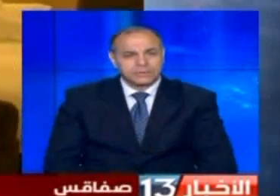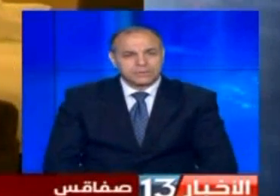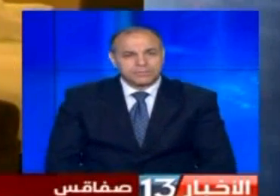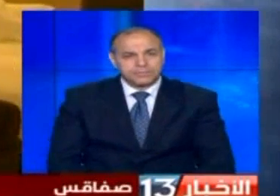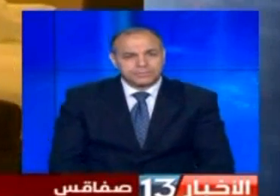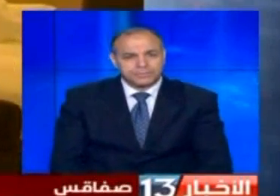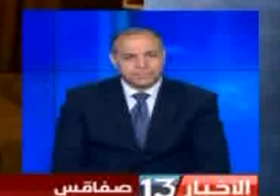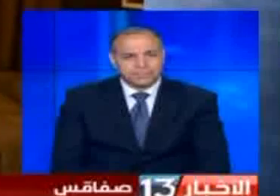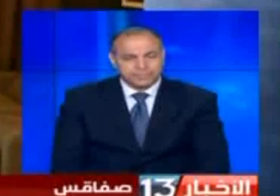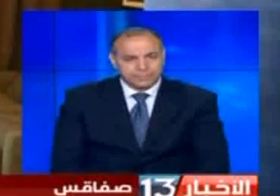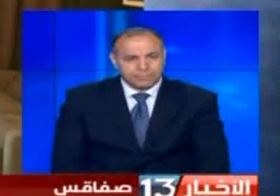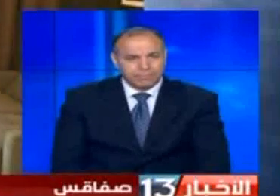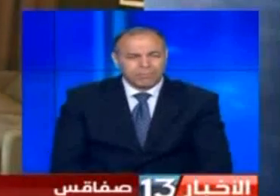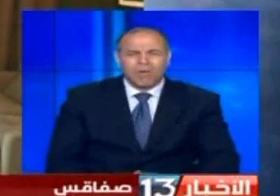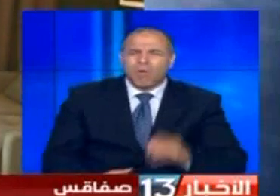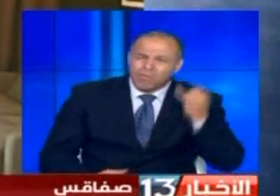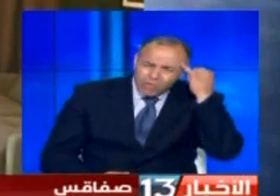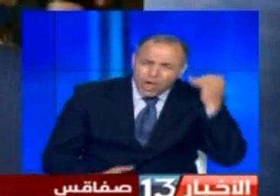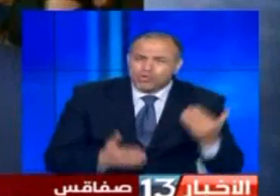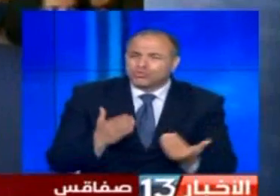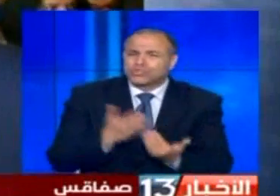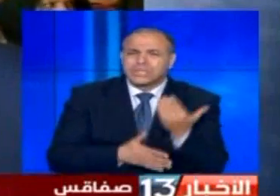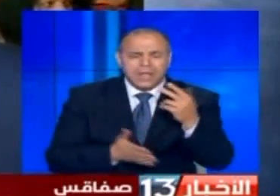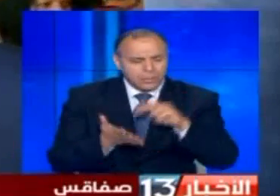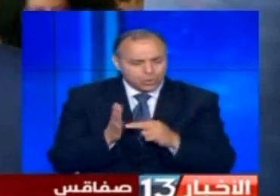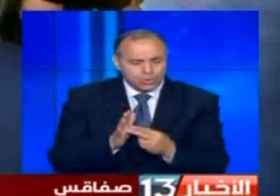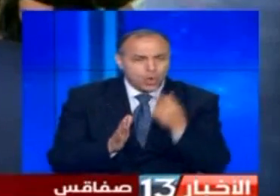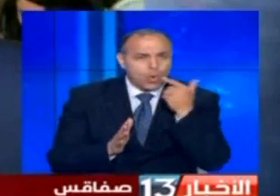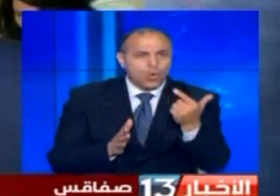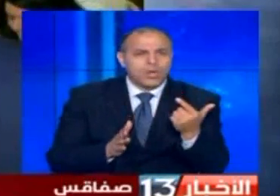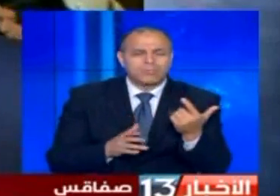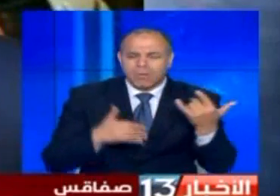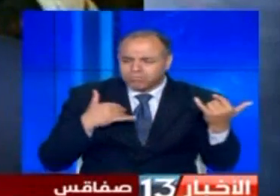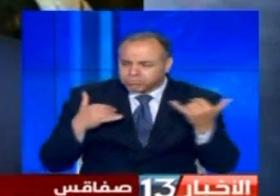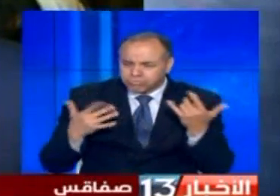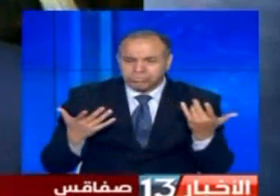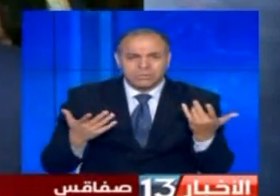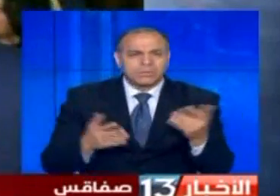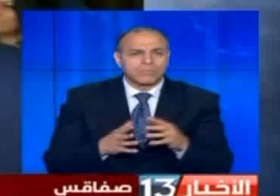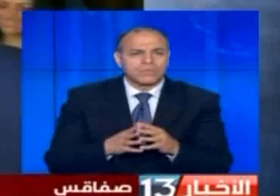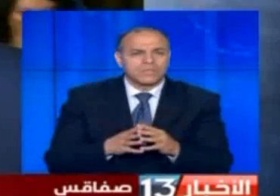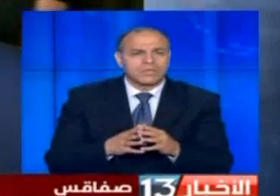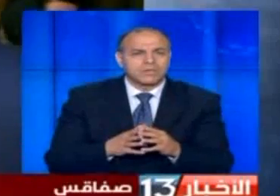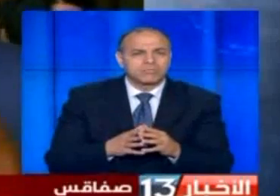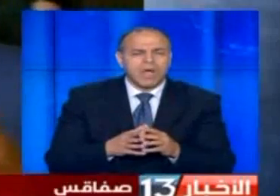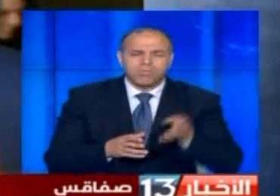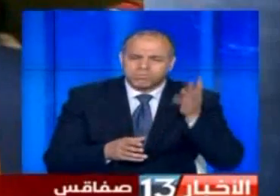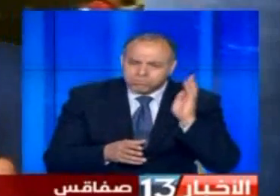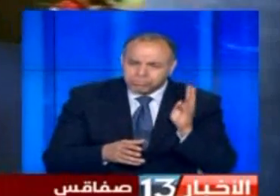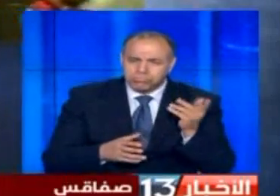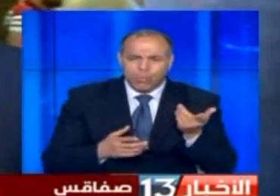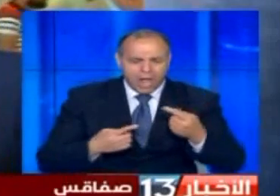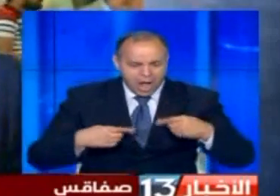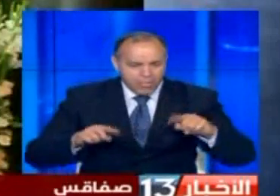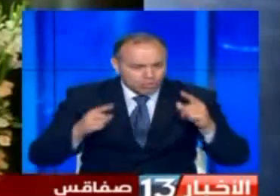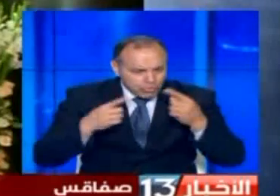يعني يعني احدث احدث التكنولوجيا اع الاتصالات كون وفي قاع